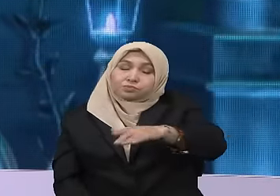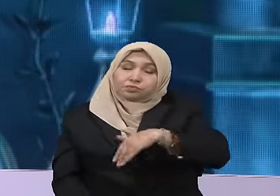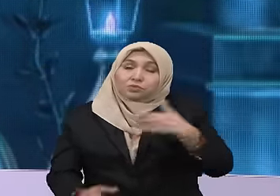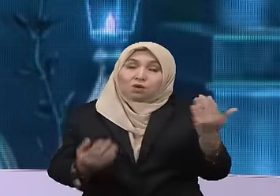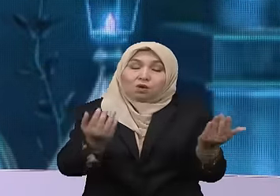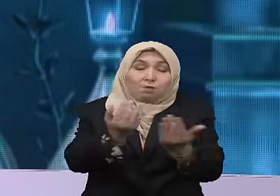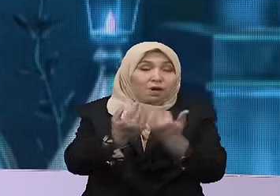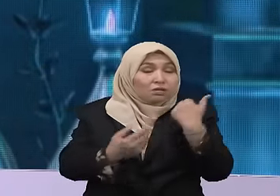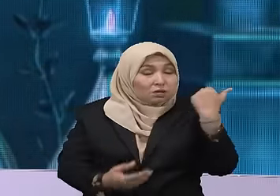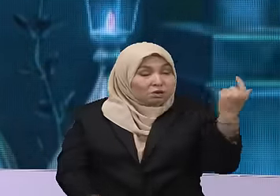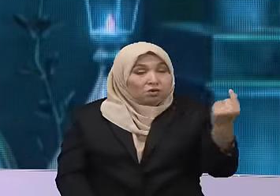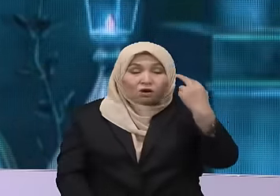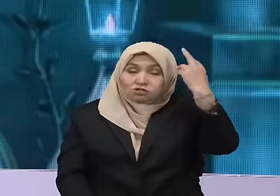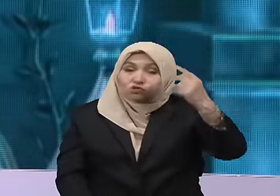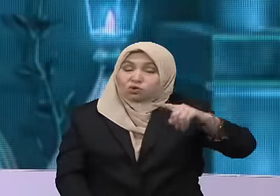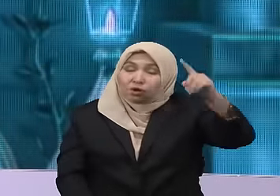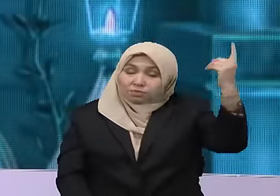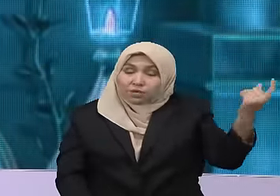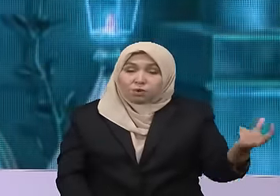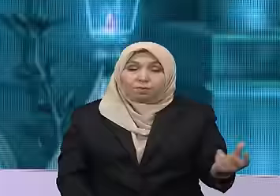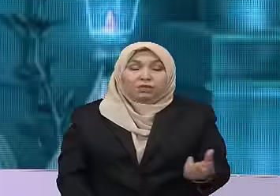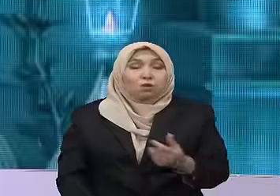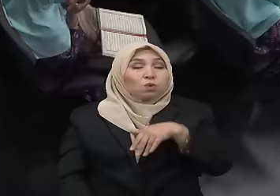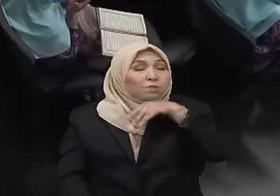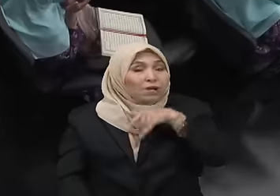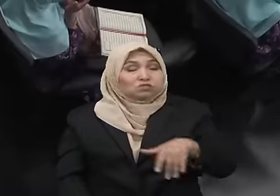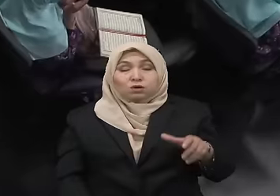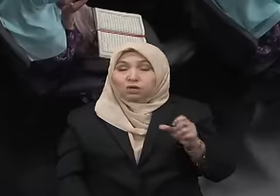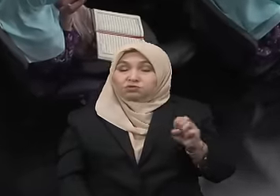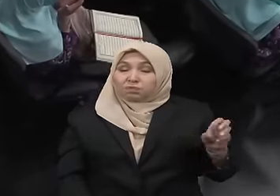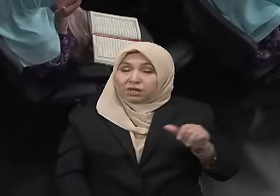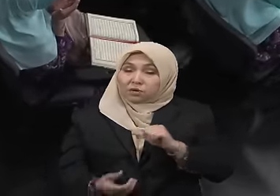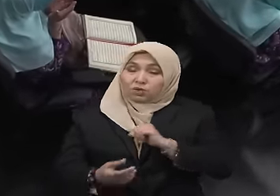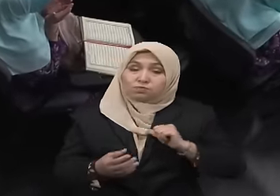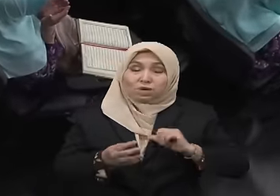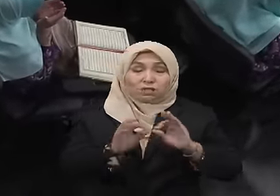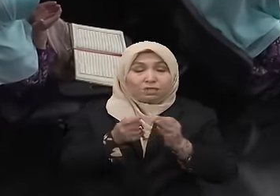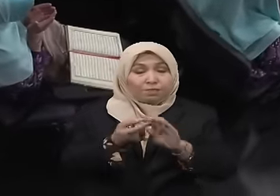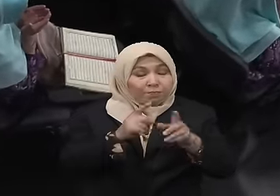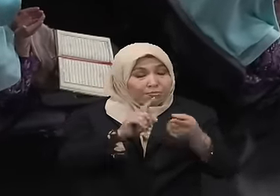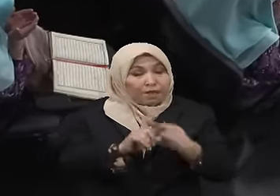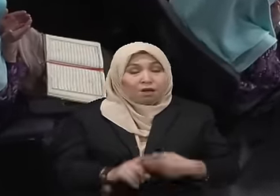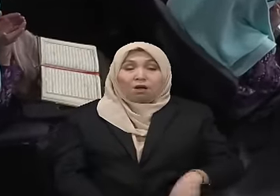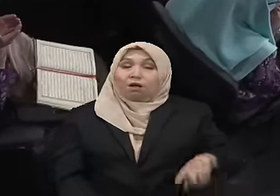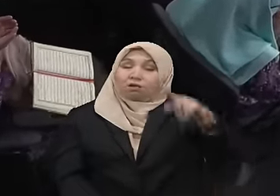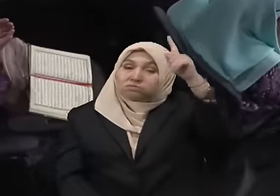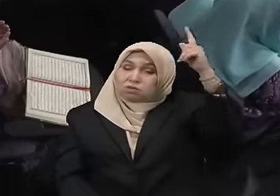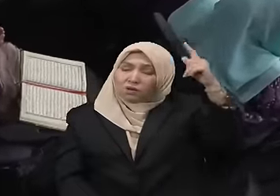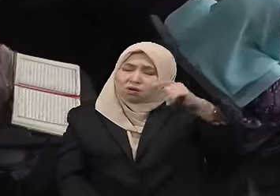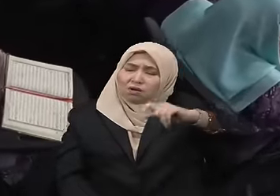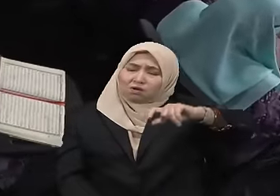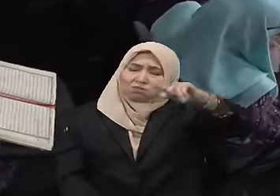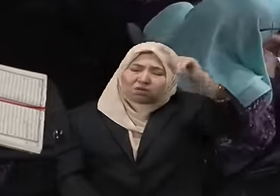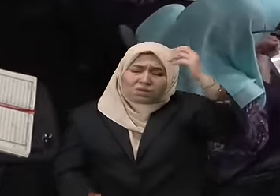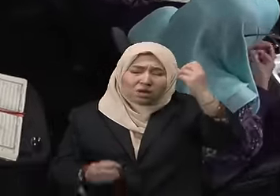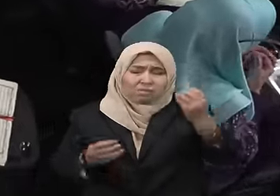Wassalatu wassalamu ala Rasulillahil Amin Sayyidina Muhammadin wa ala alihi wa sahbihi ajma'in. Allahumma ya Allah wa ya